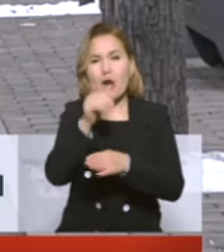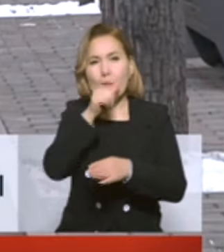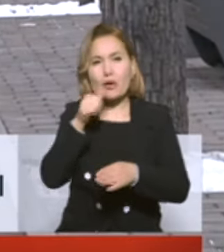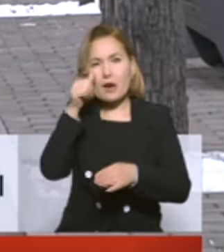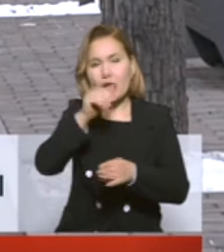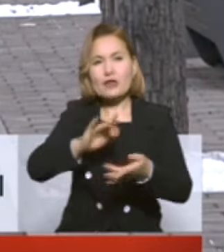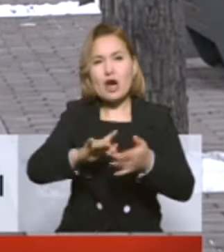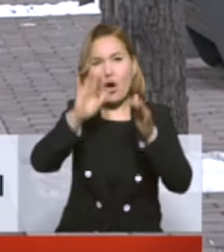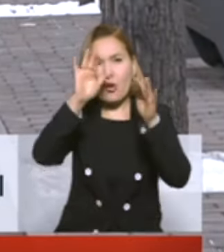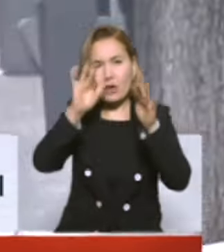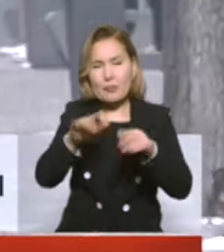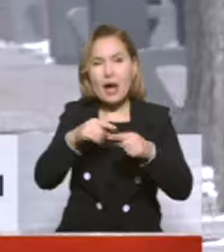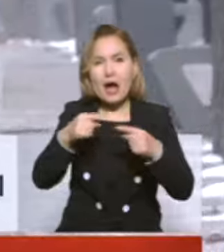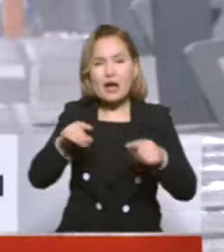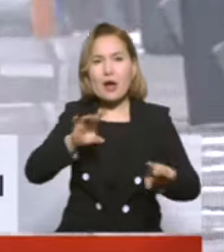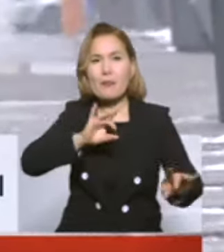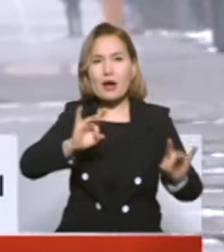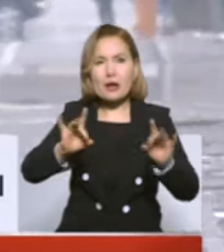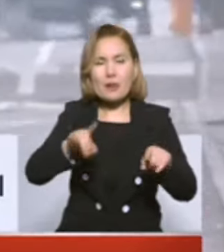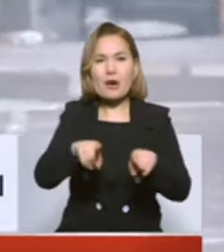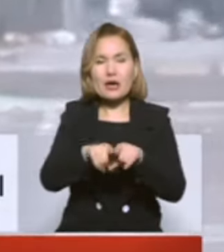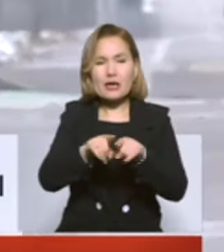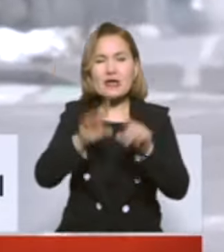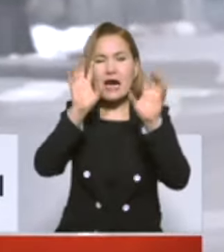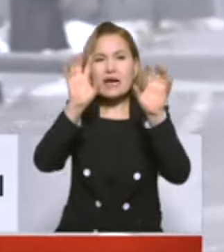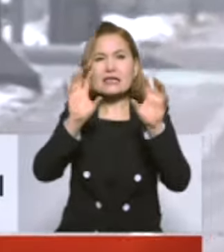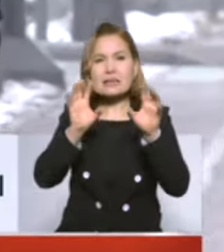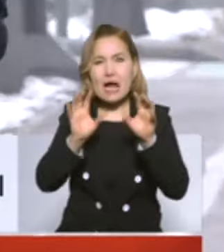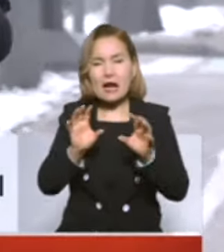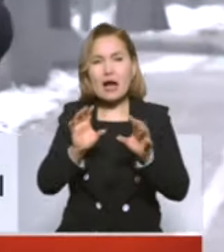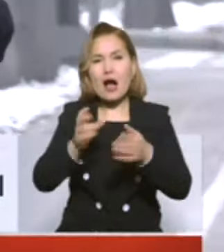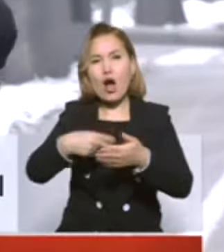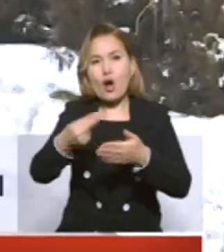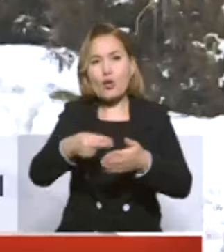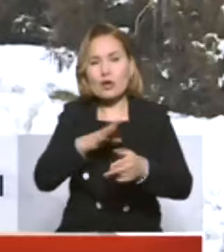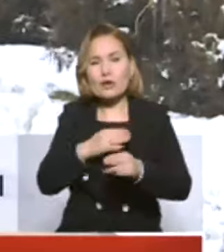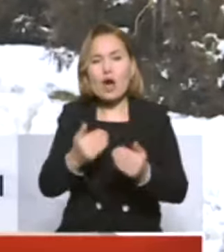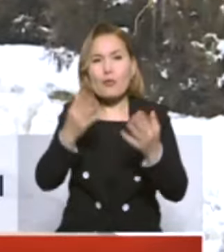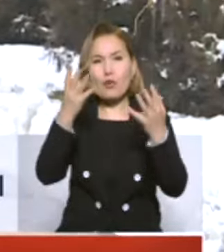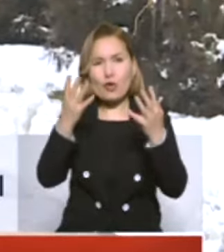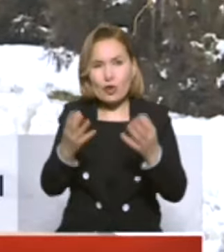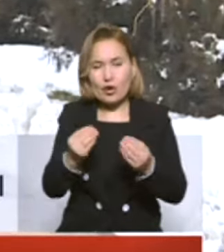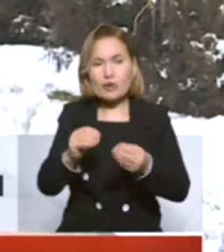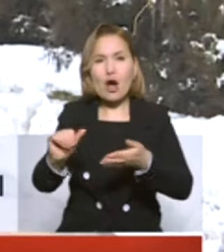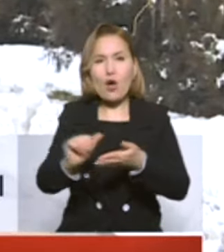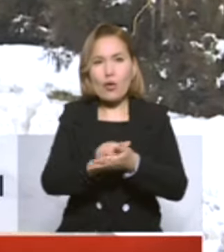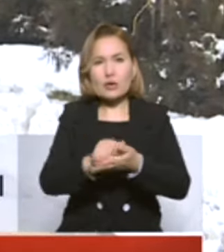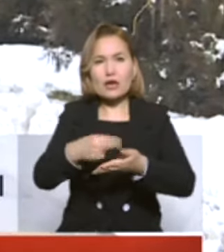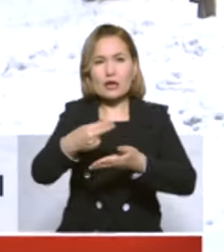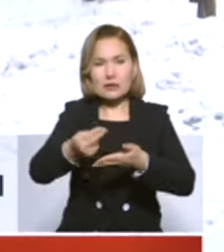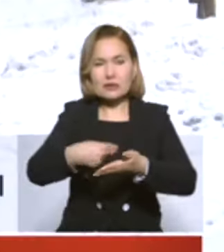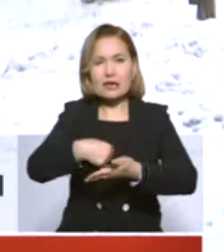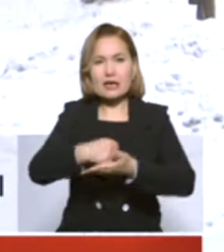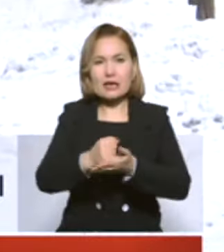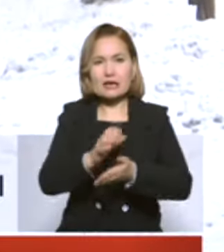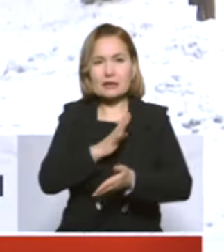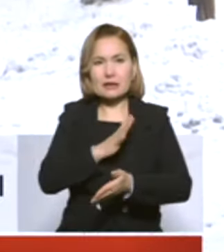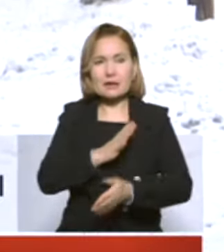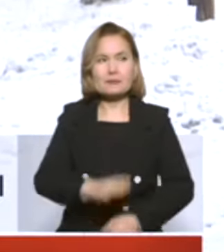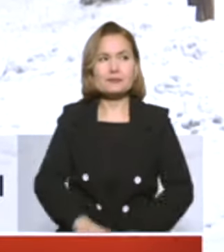онлайн платформалар және онлайн жарнама туралы заңға қол қойған болатын, құжат бүгіннен бастап қолданысқа енгізілді.